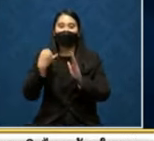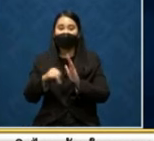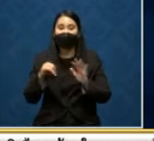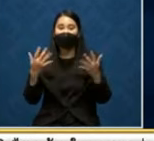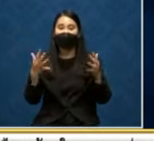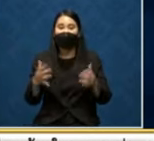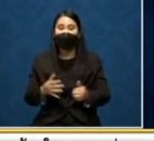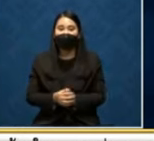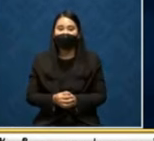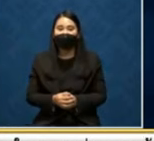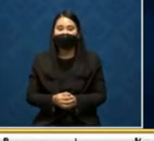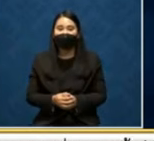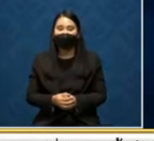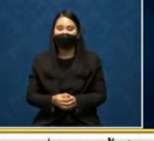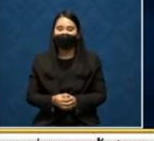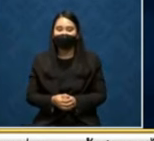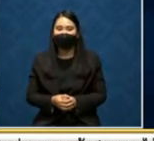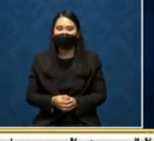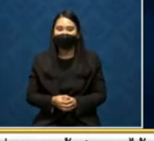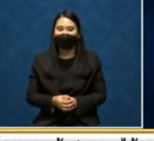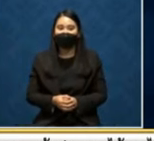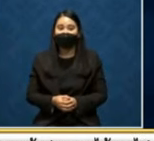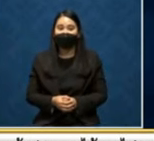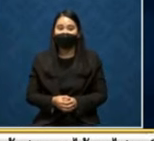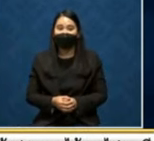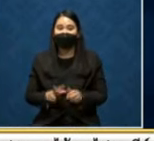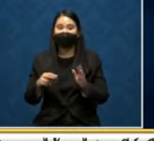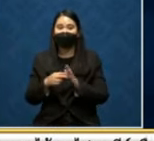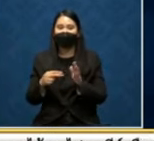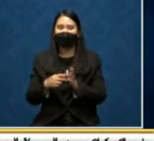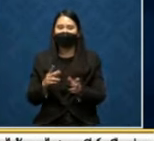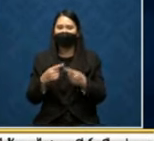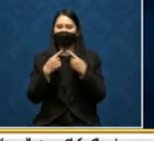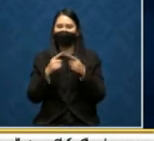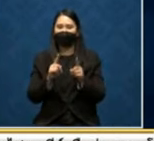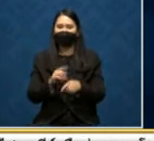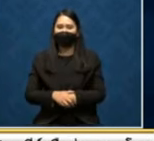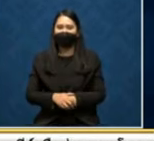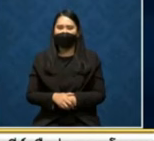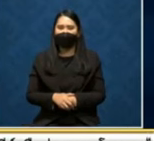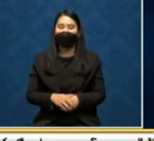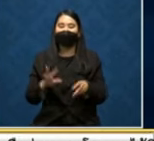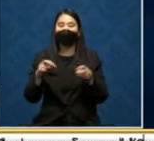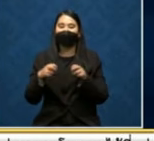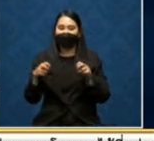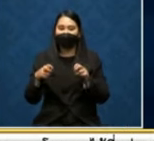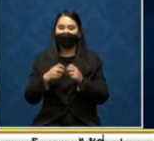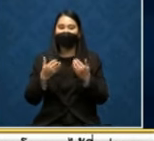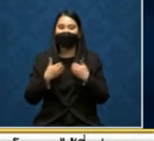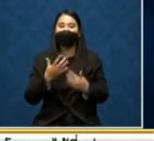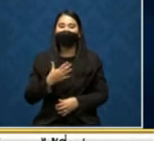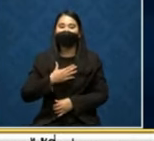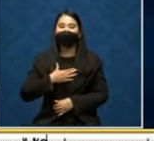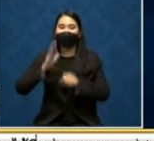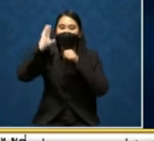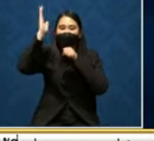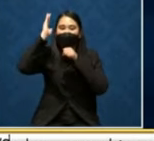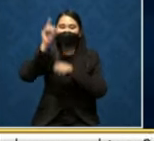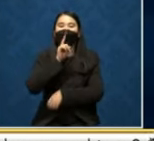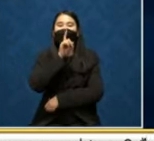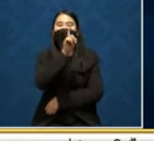ท่านประธานนี่คือเรื่องที่มันไม่ชอบมาพากลแล้วมันทำให้เกิดปัญหาเกิดขึ้นผมถึงต้องอภิปราย